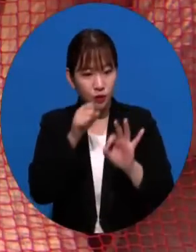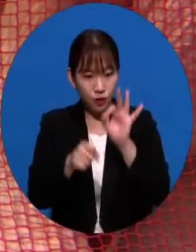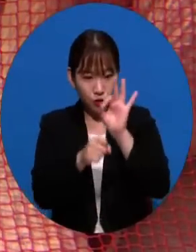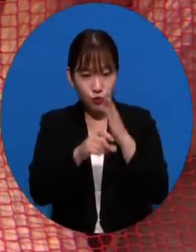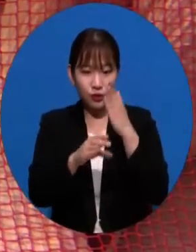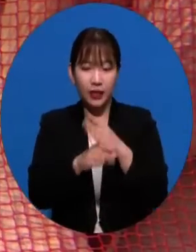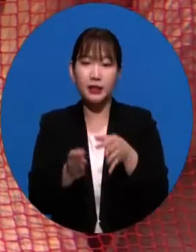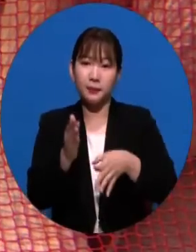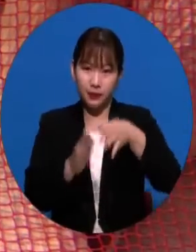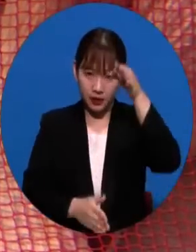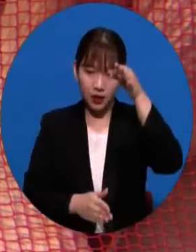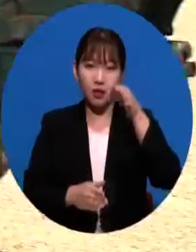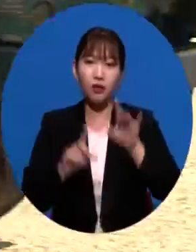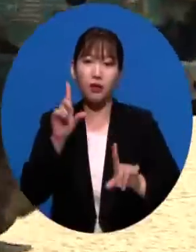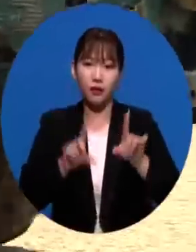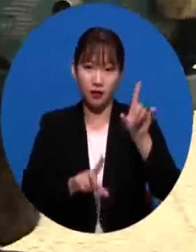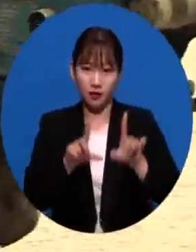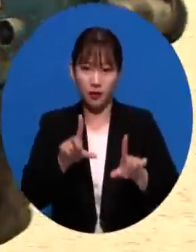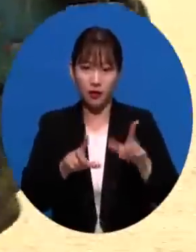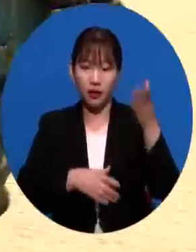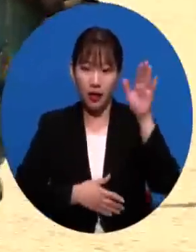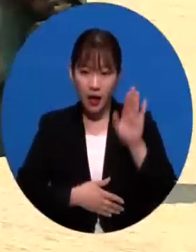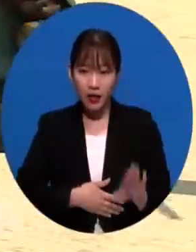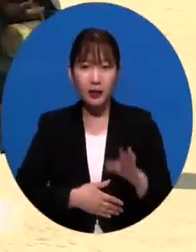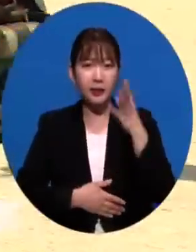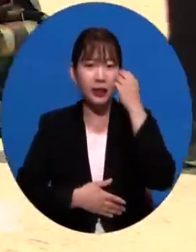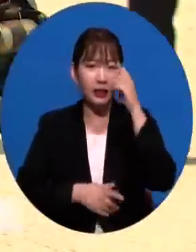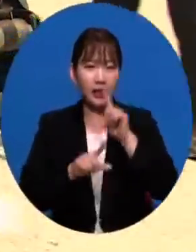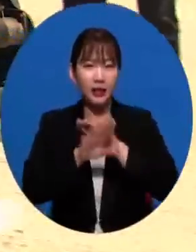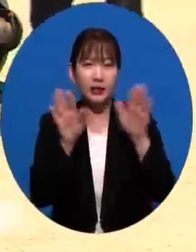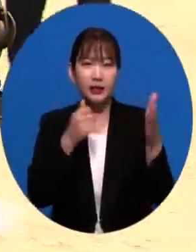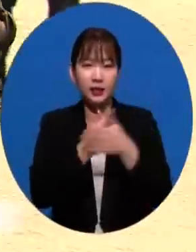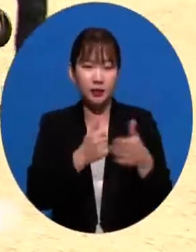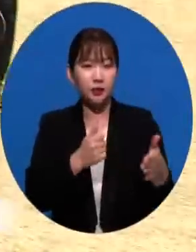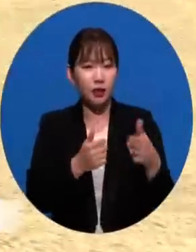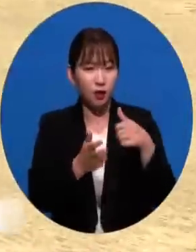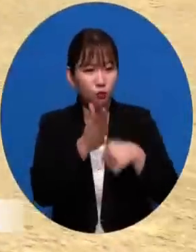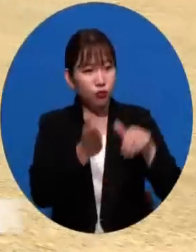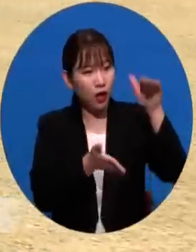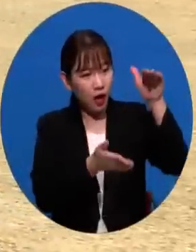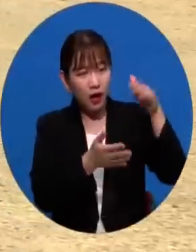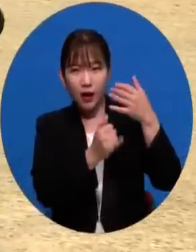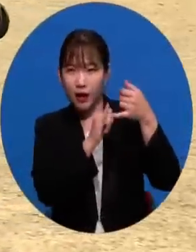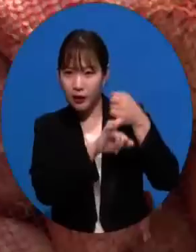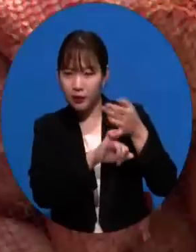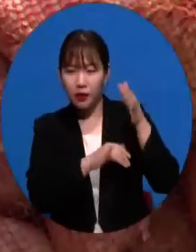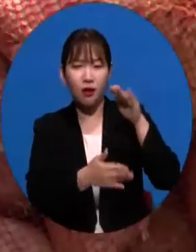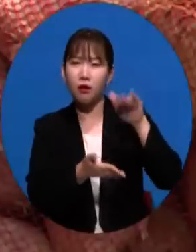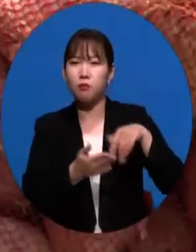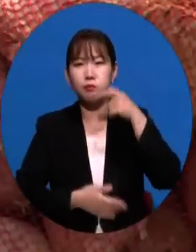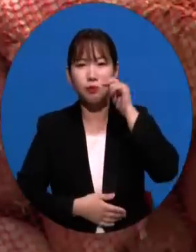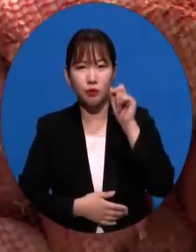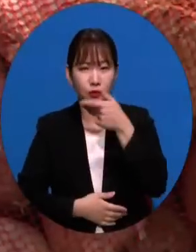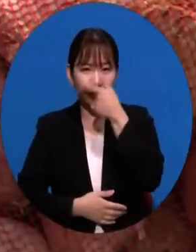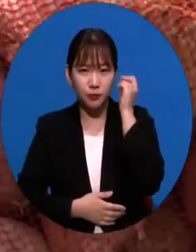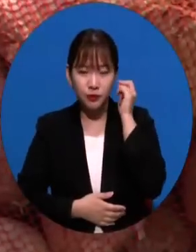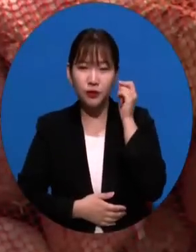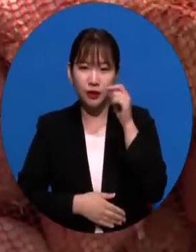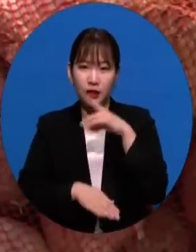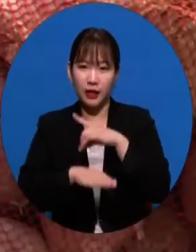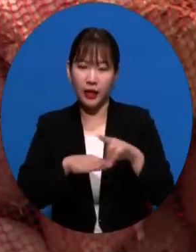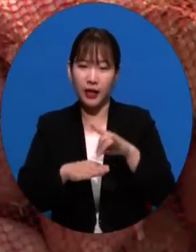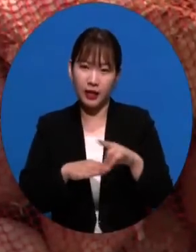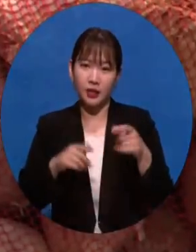가장 높게 형성되고 있습니다 그러나 이상 기온으로 계약재배 물량조차 채우지 못하는 해남지역 마늘재배